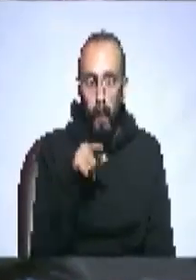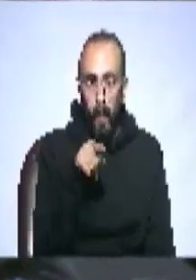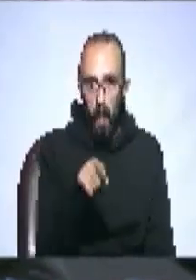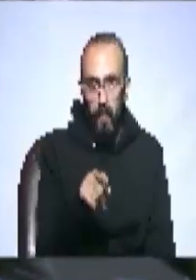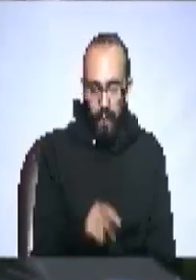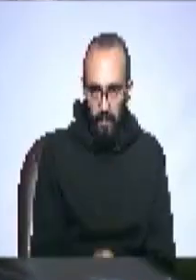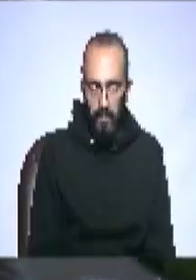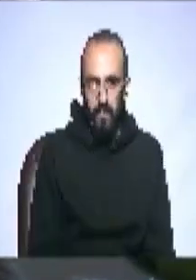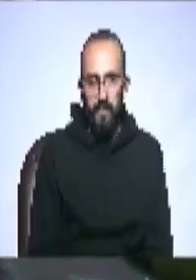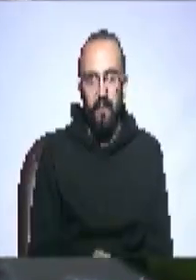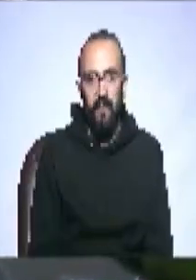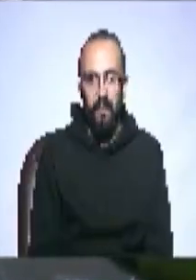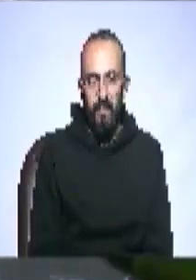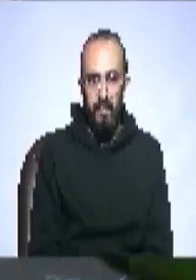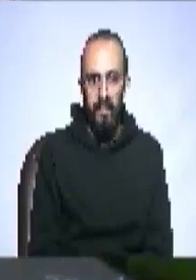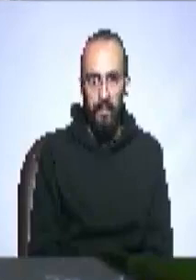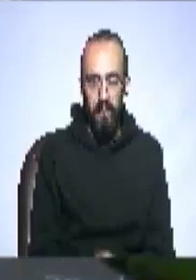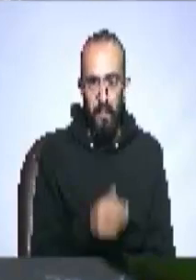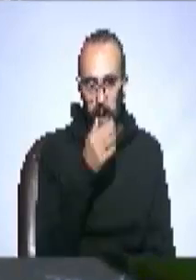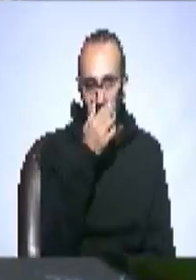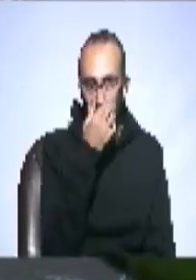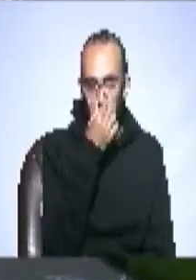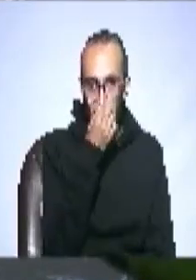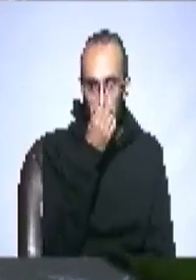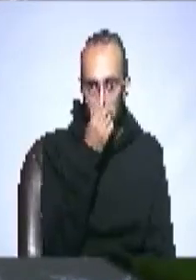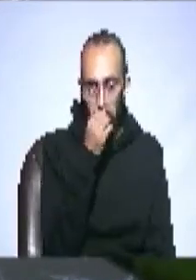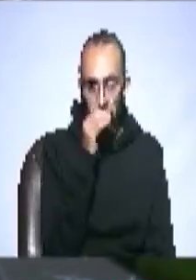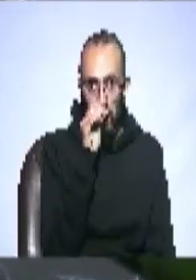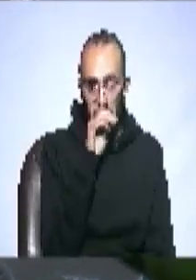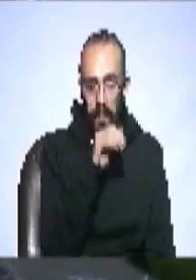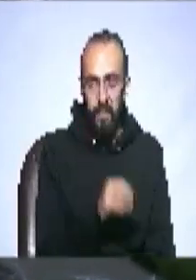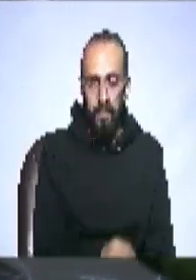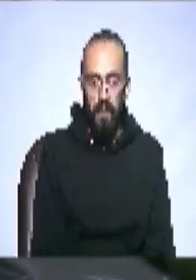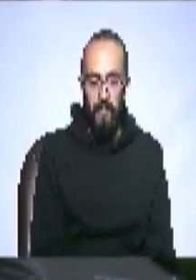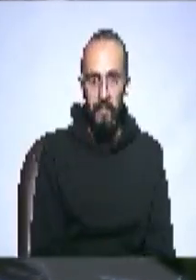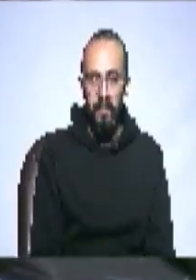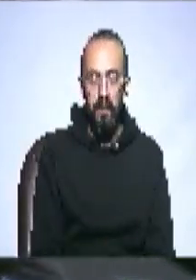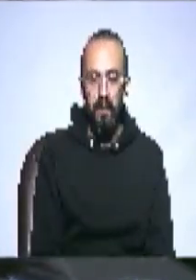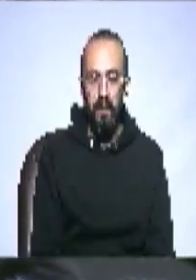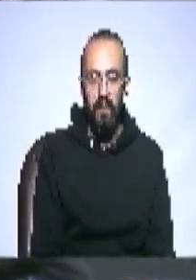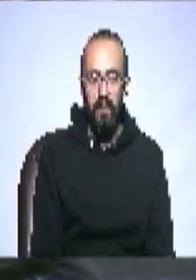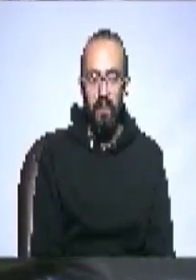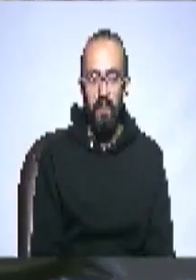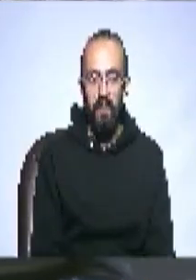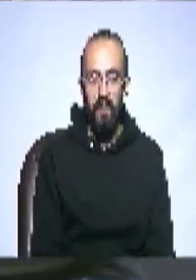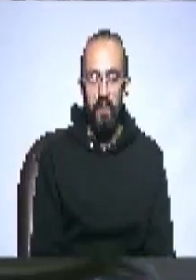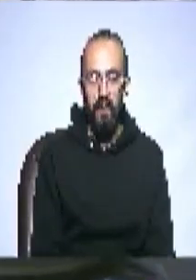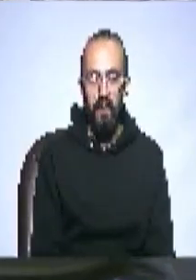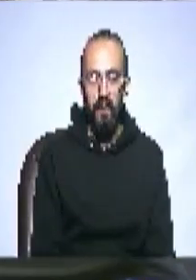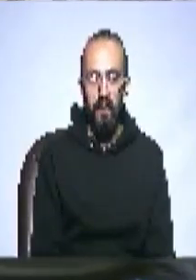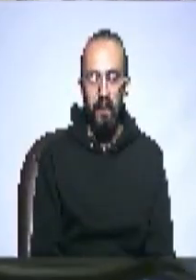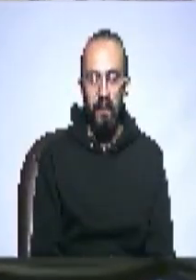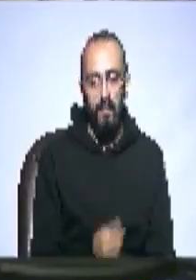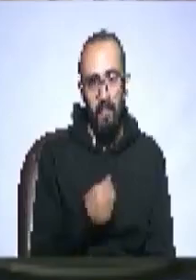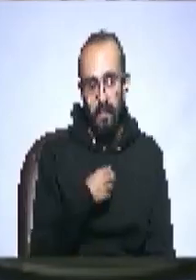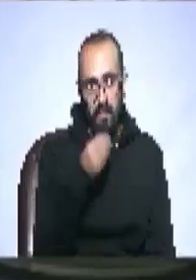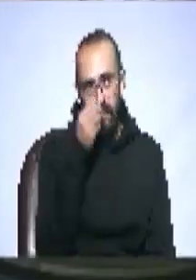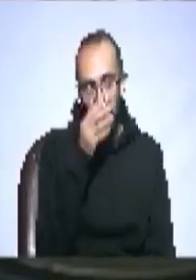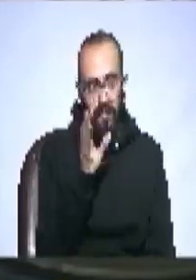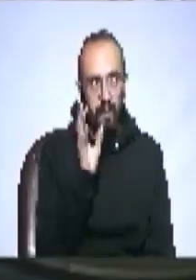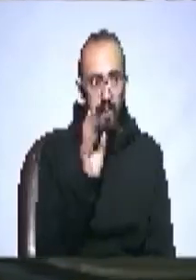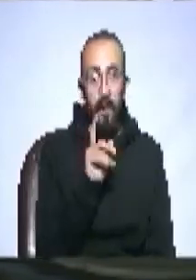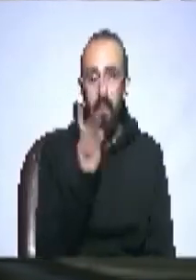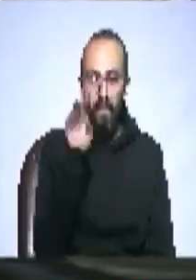بيحبوا الالعاب دي وبيحبوا الحركات دي. فنحط كده الحاجات بتاعتنا. انا بحبها